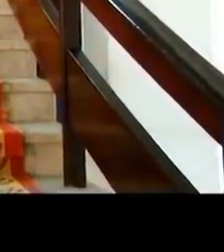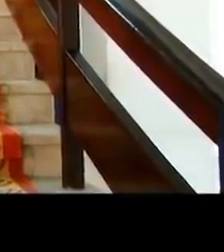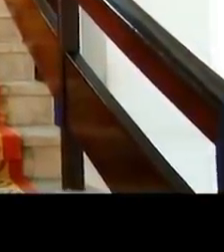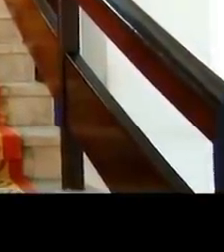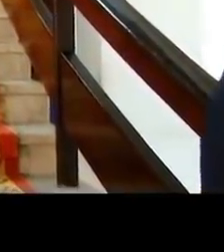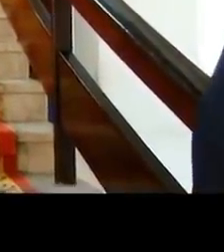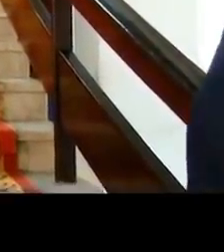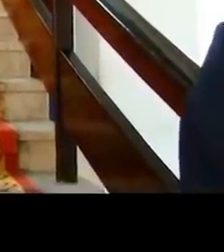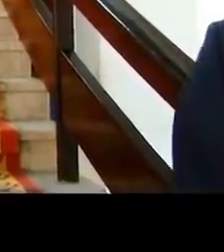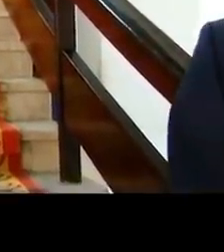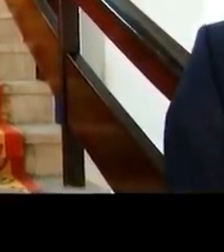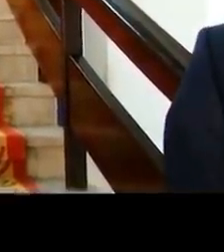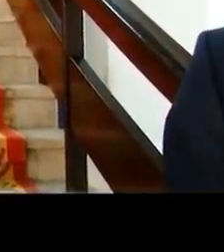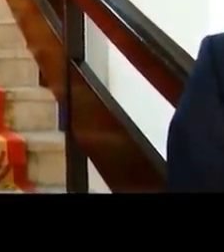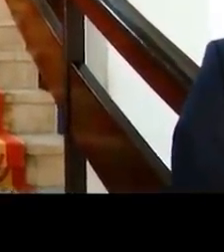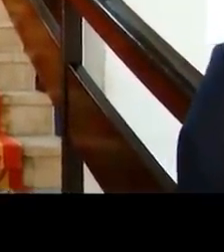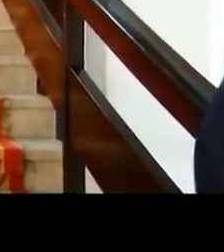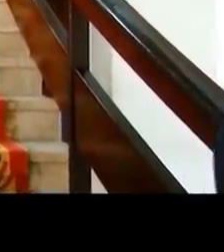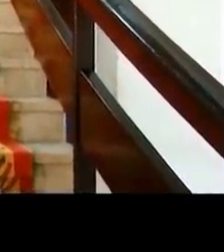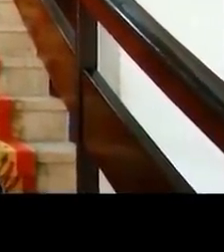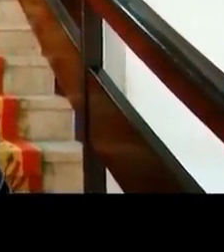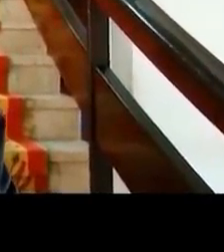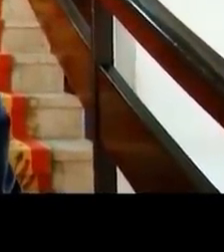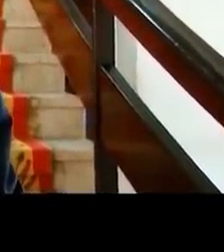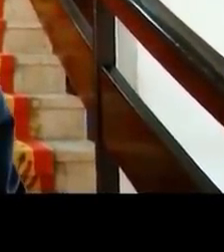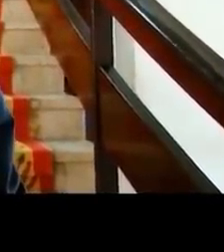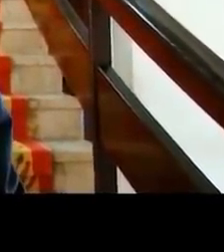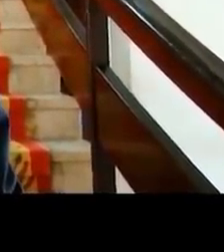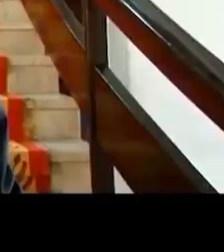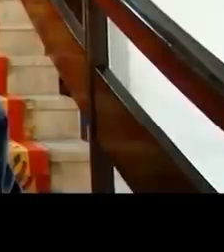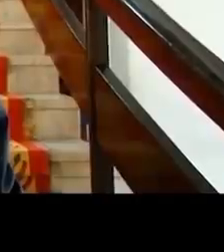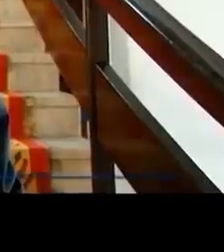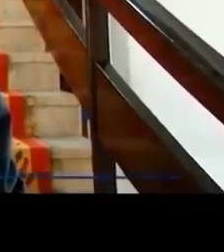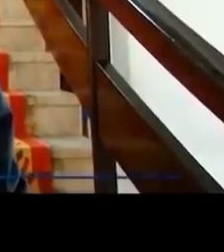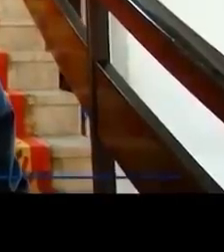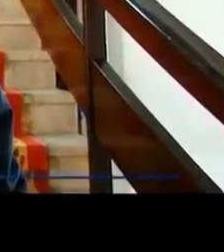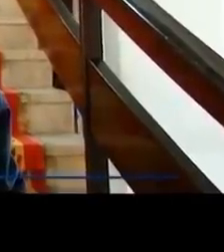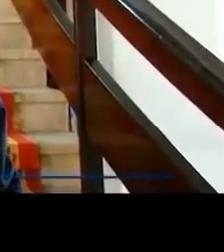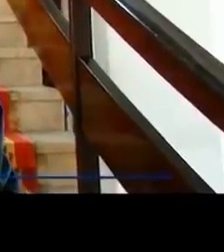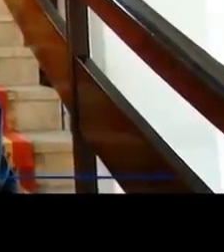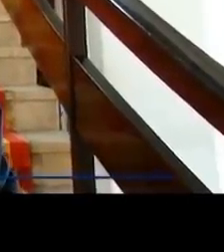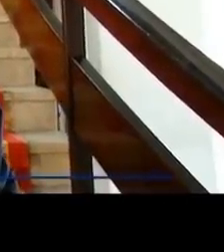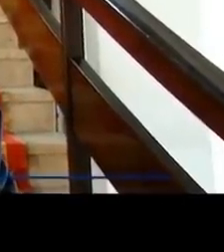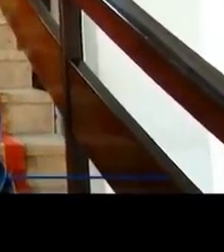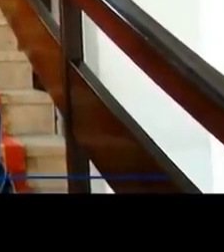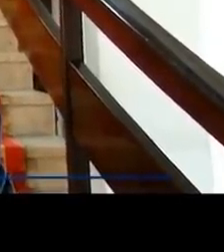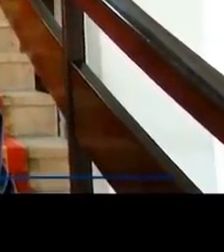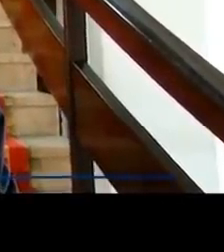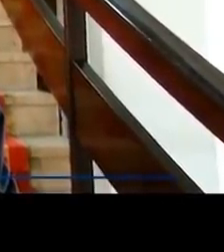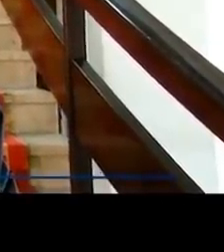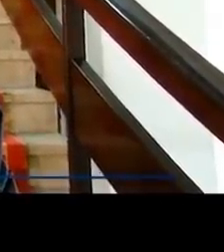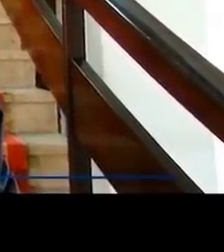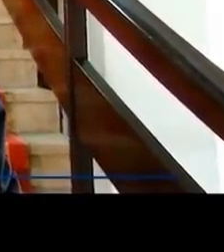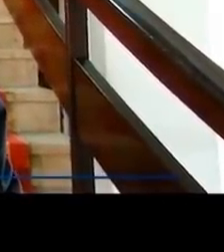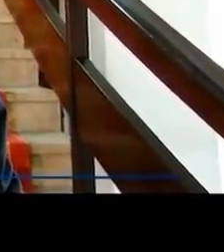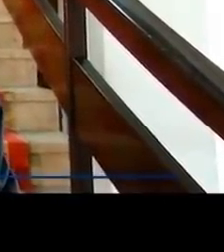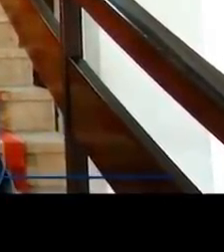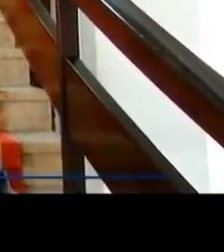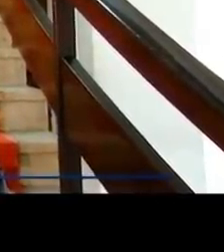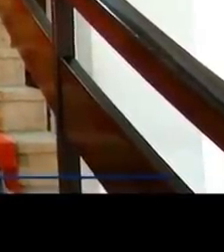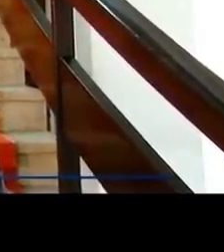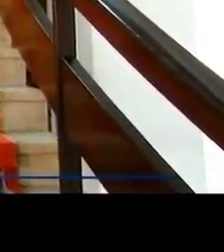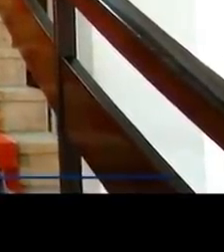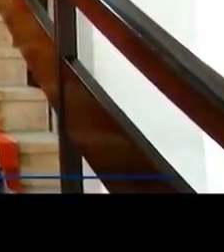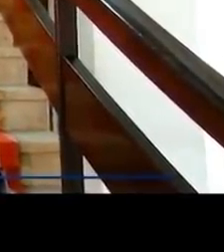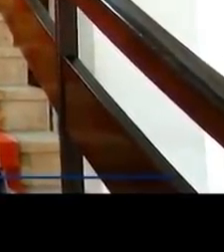pour voir comment les Nations Unies pourront mieux travailler avec la RDC dans la mise